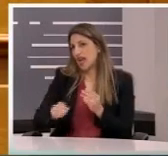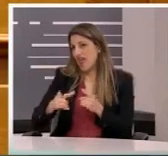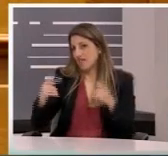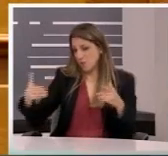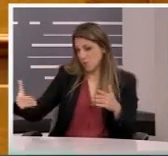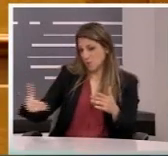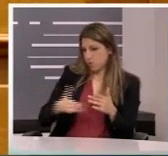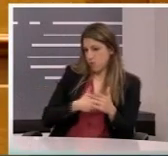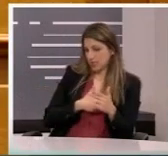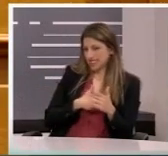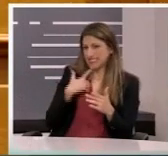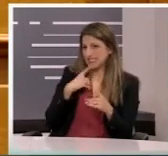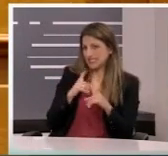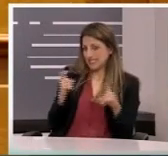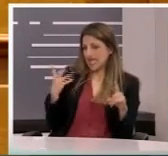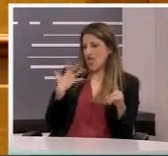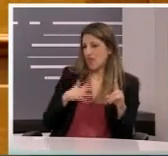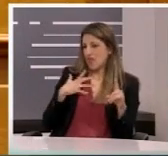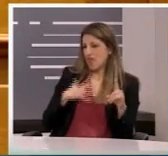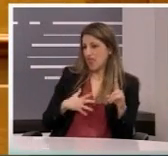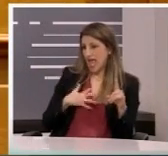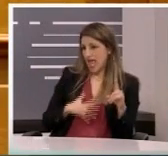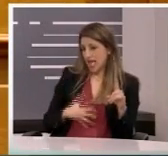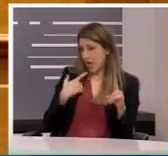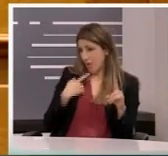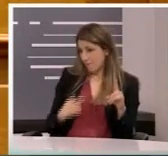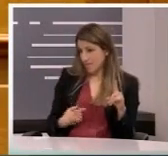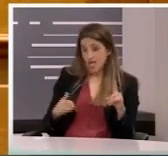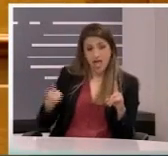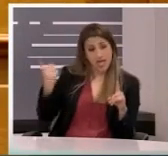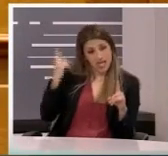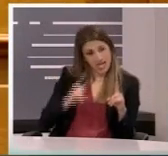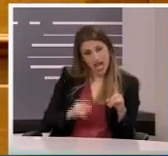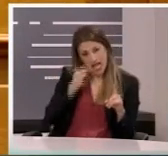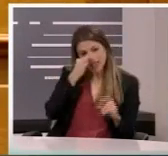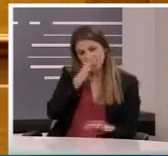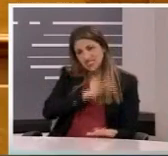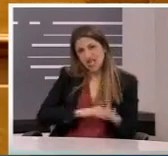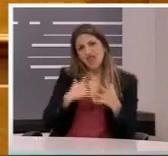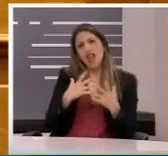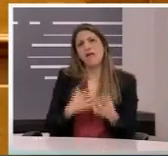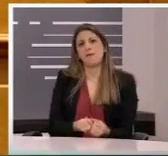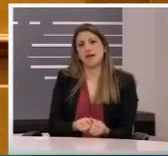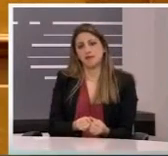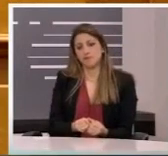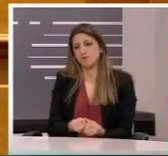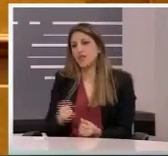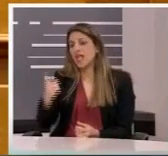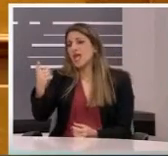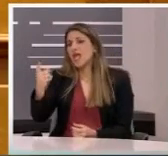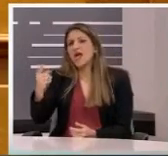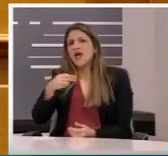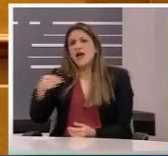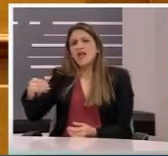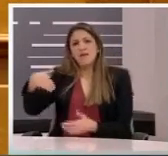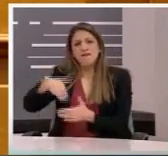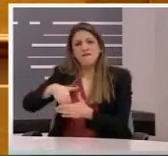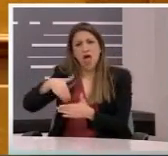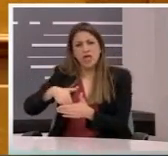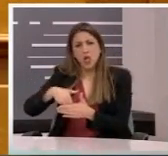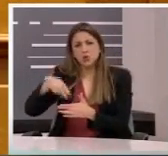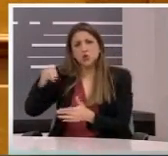δικογραφία 7.000 σελίδων, να τη συμψηφίσει με τι ακριβώς? Με μια μήνυση την οποία κατέθεσαν τρία στελέχη